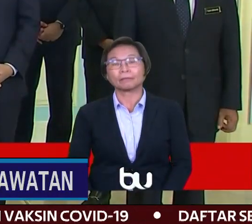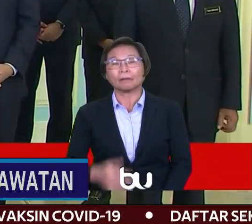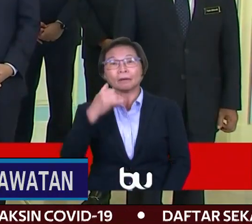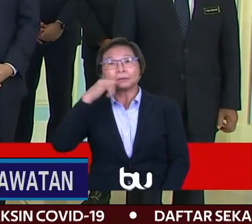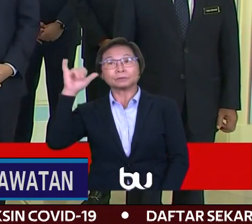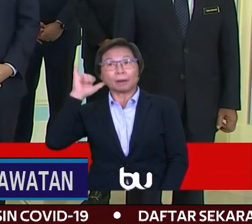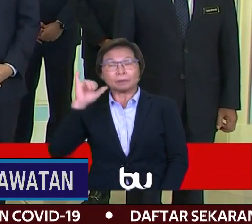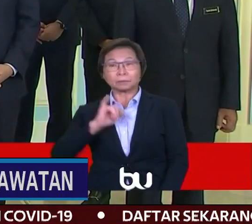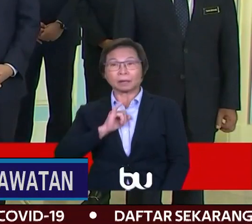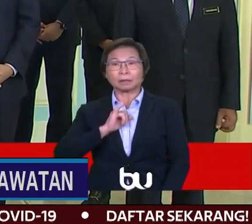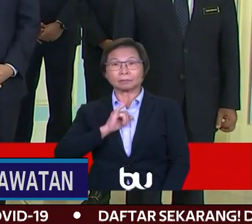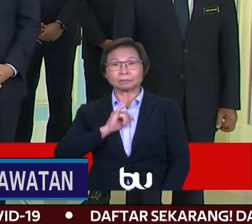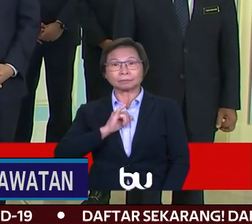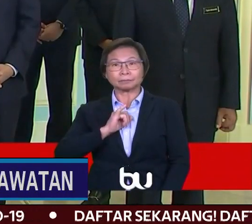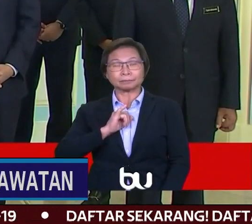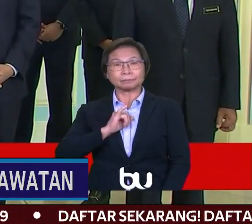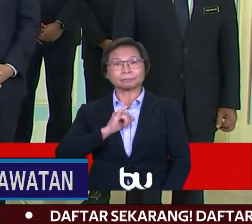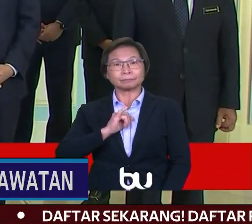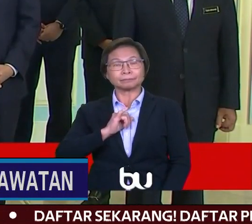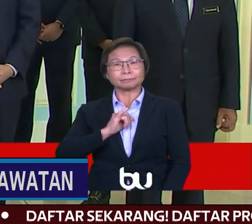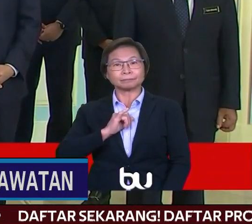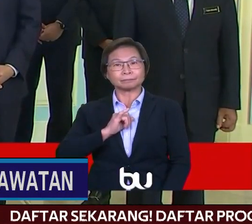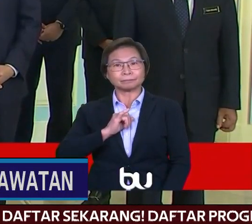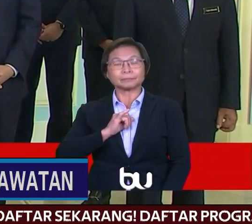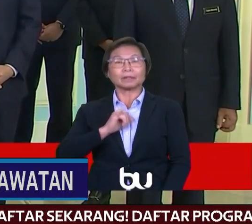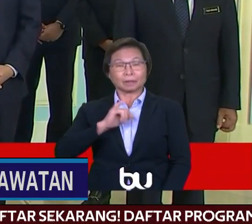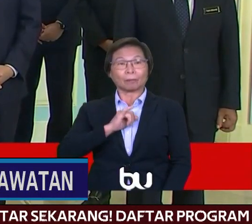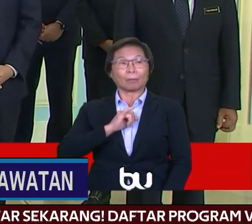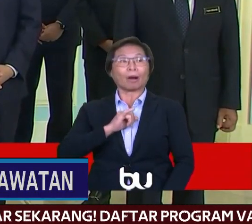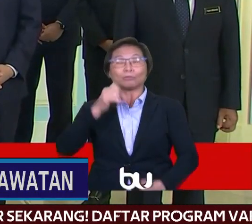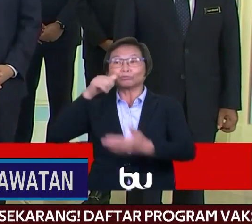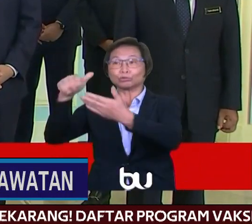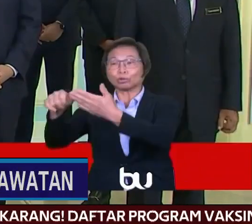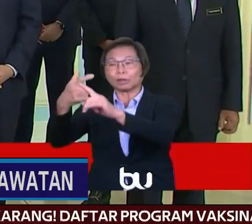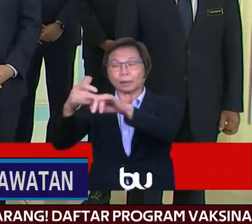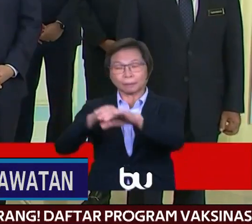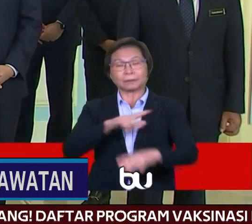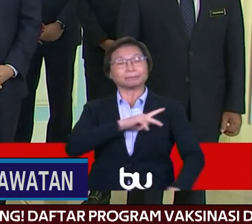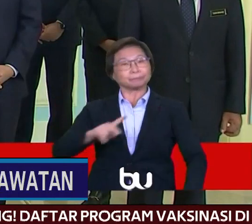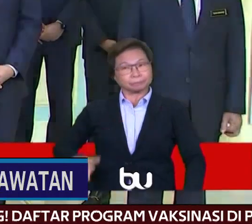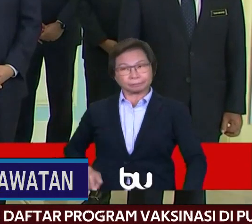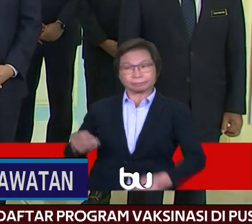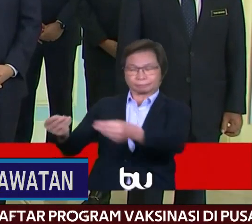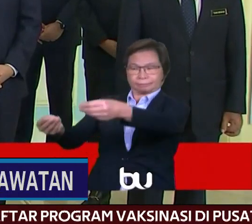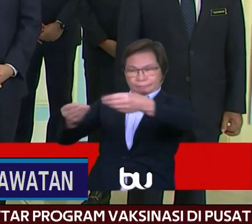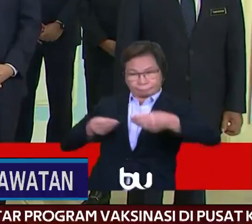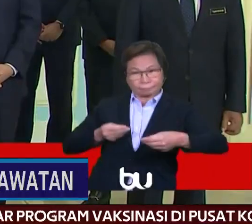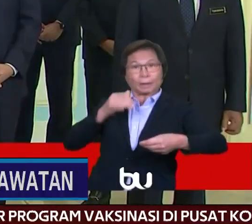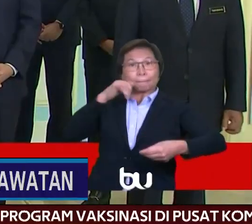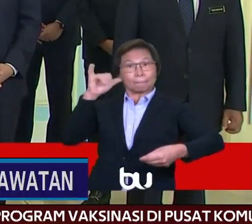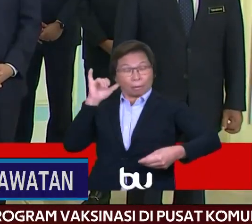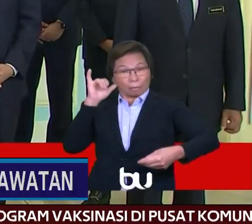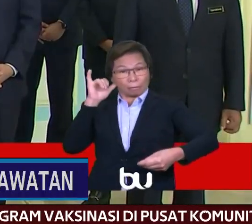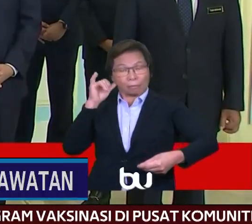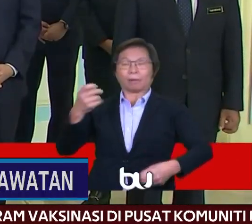Semalam saya telah menerima warkah daripada Kebawah Duli Yang Maha Mulia Seri Paduka Baginda Yang di-Pertuan Agong